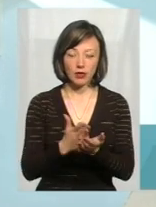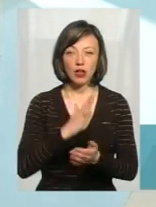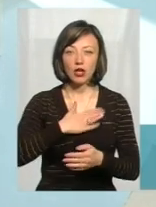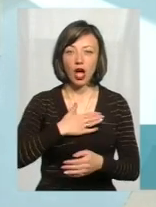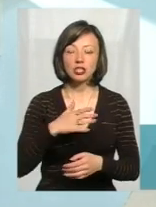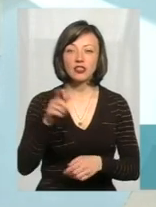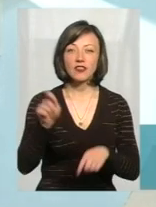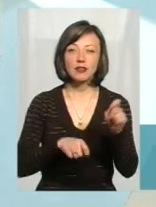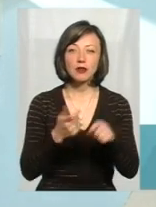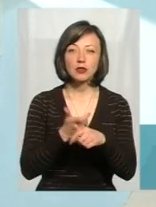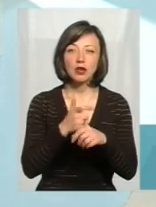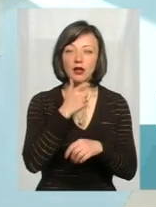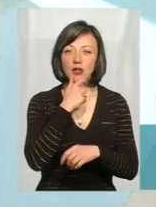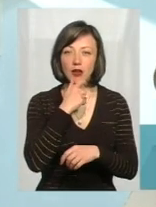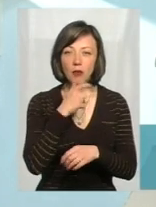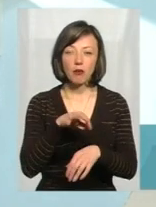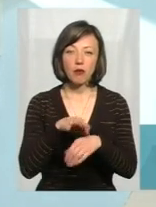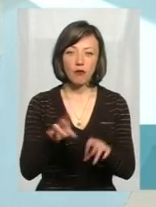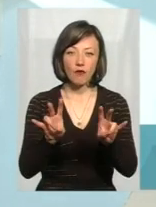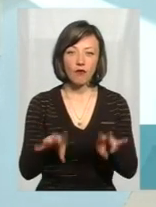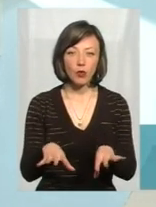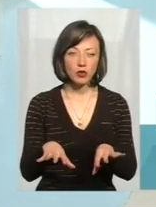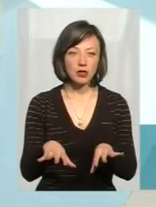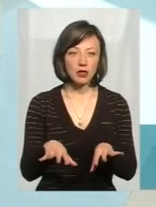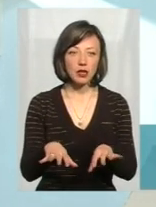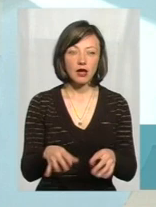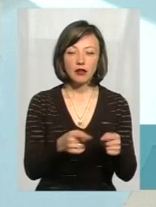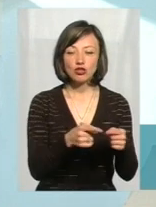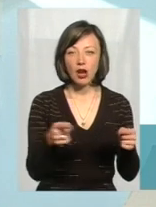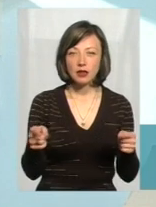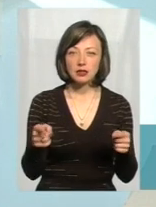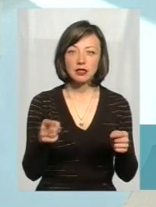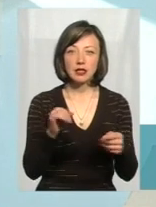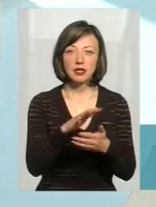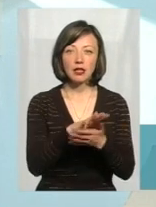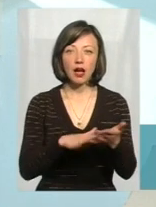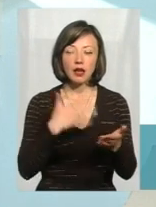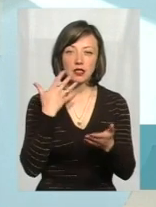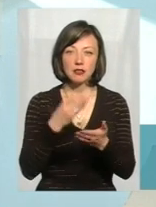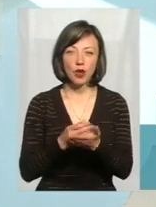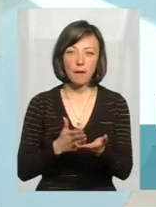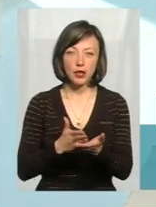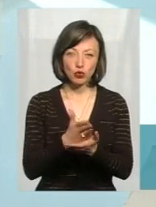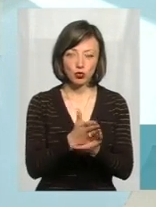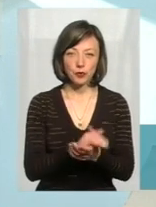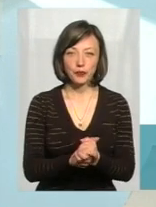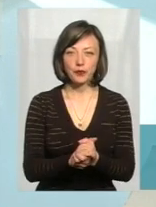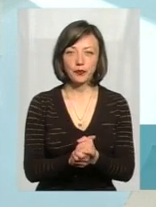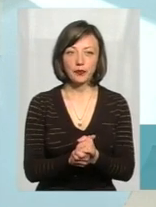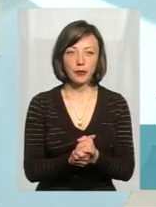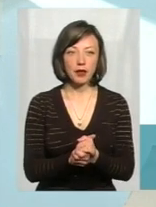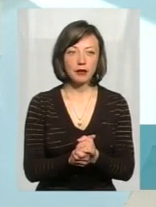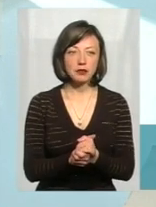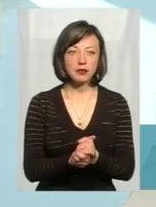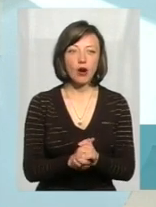більше є екскурсантами, тобто вони проводять певний час і вони слідують далі за своїм маршрутом. Ми хочемо,